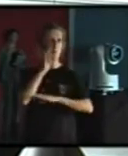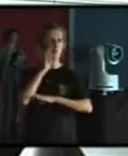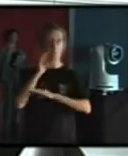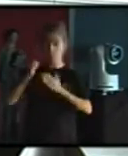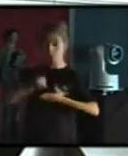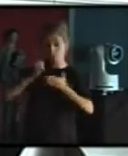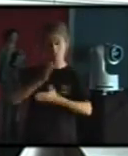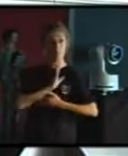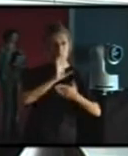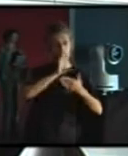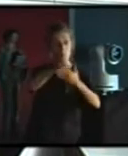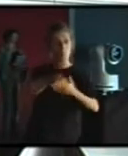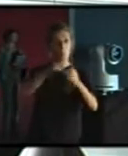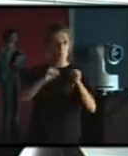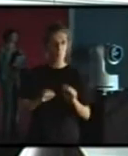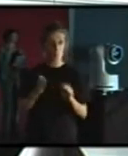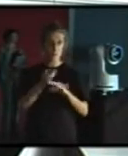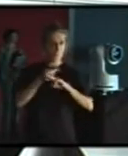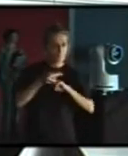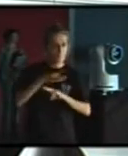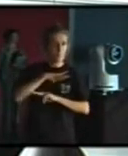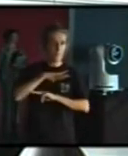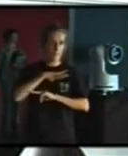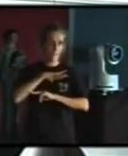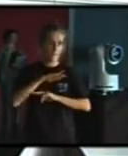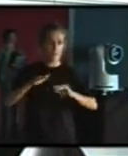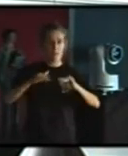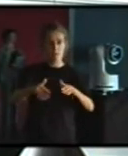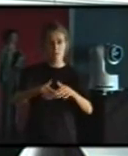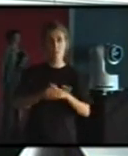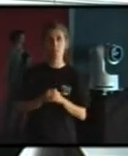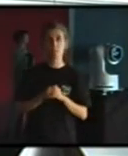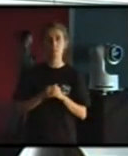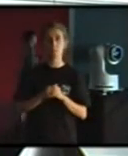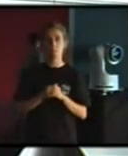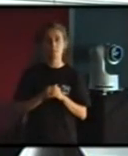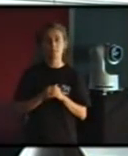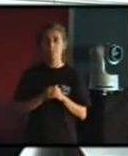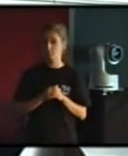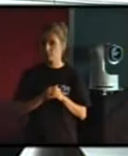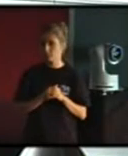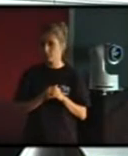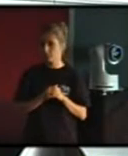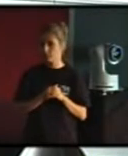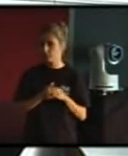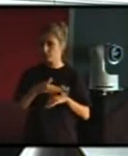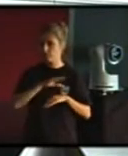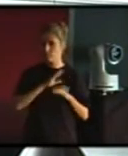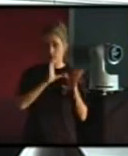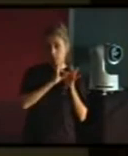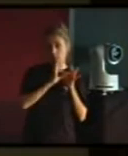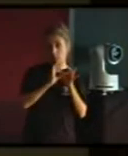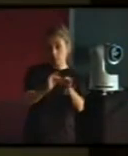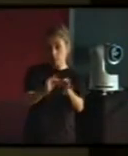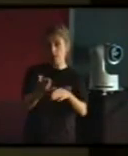entrer dans un patrimoine. On pourrait y rentrer par le lignage. C'est une affaire de